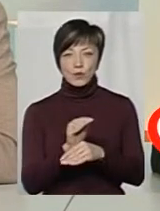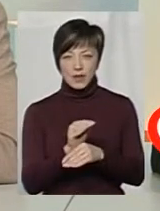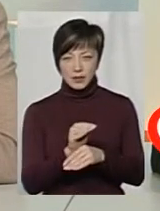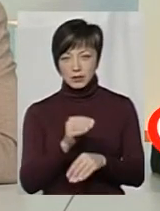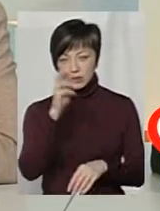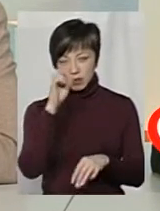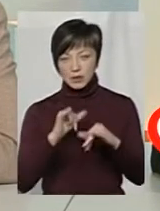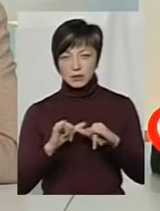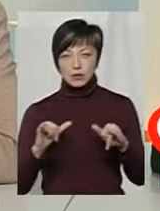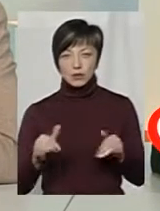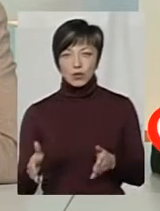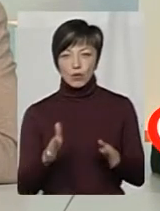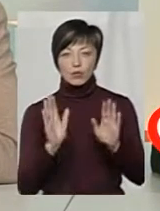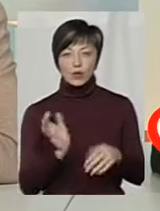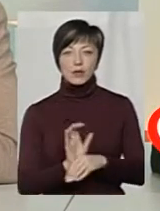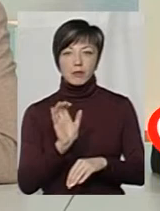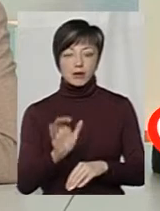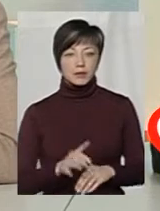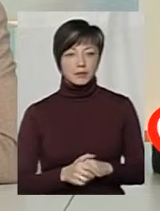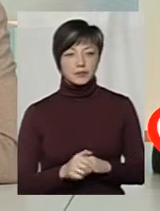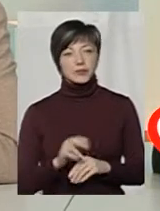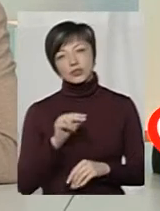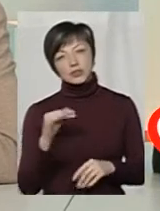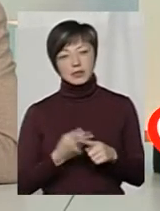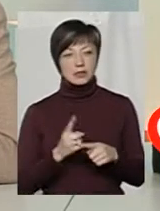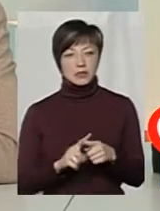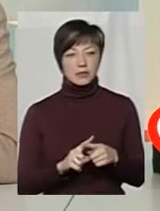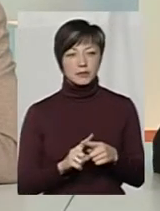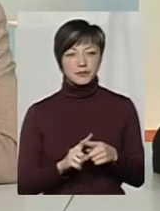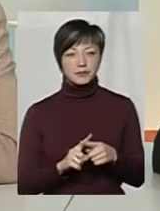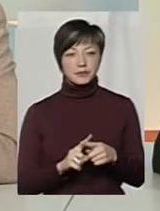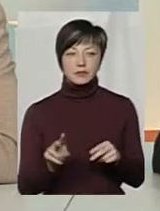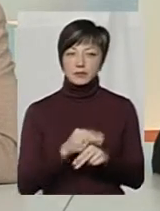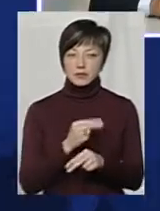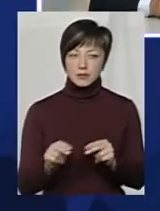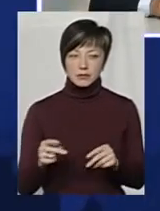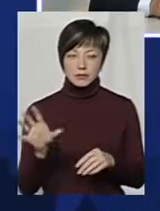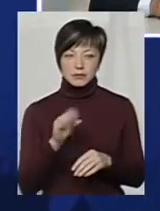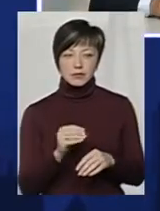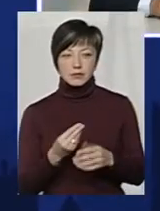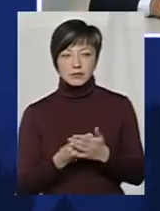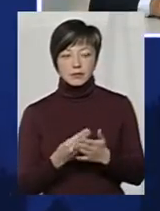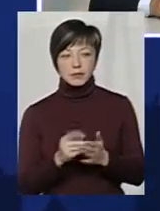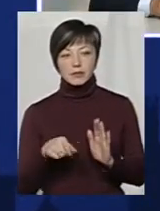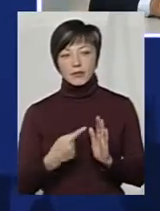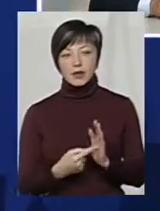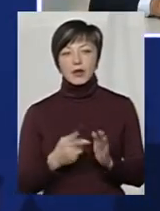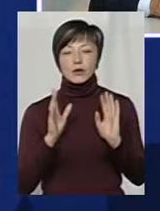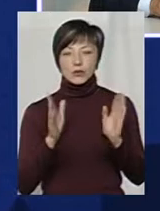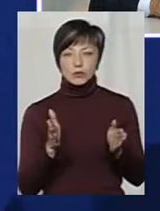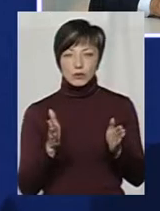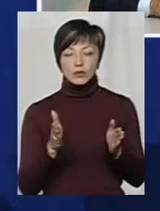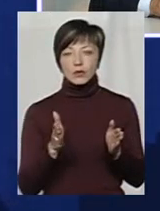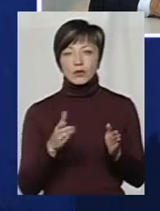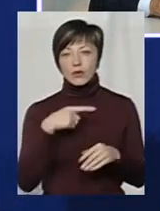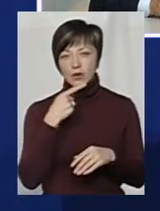на регіональні дороги буде таки направлено на комунальні дороги. Чи це коригувалася ця сума? Чи це ну, я сказав, що будемо говорити. Я